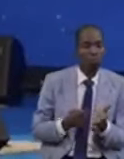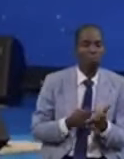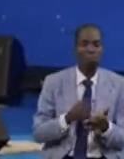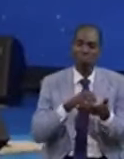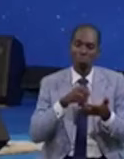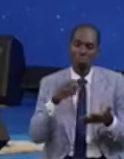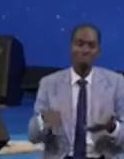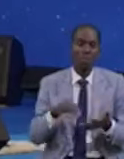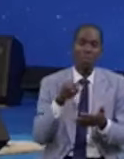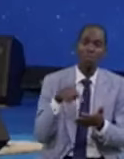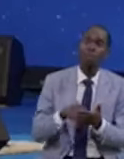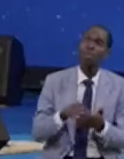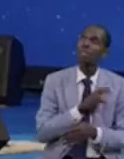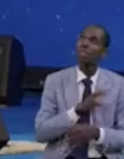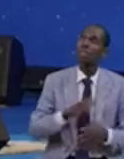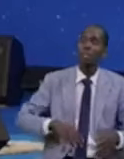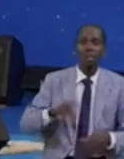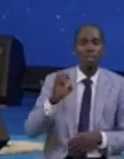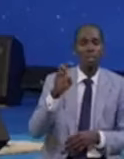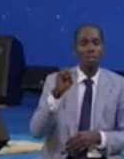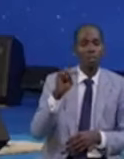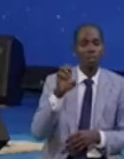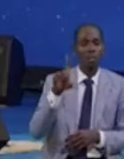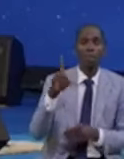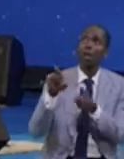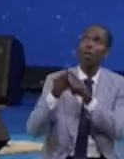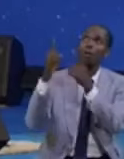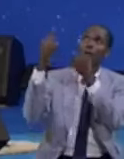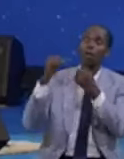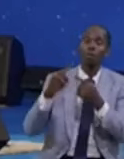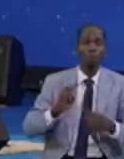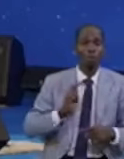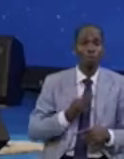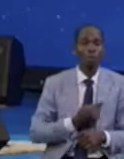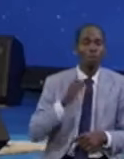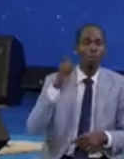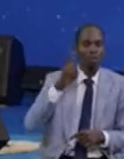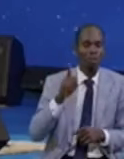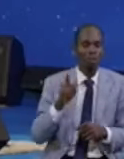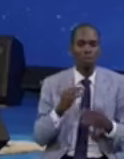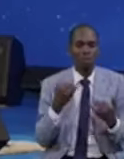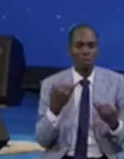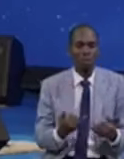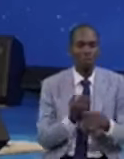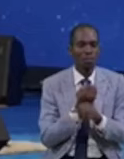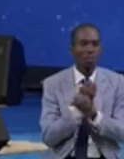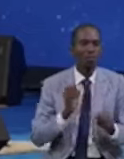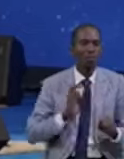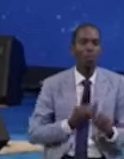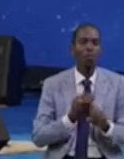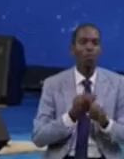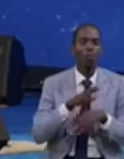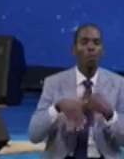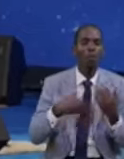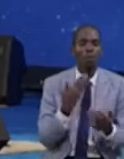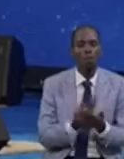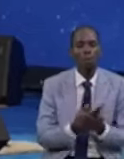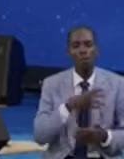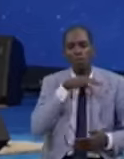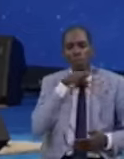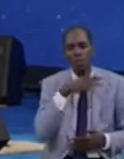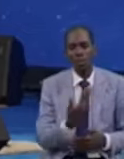Emmanuel comme il vient à nous il nous rachète de toute iniquité et